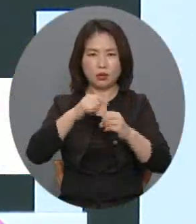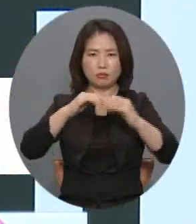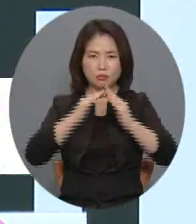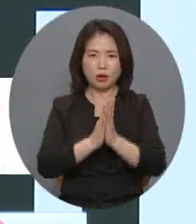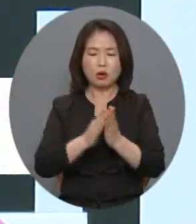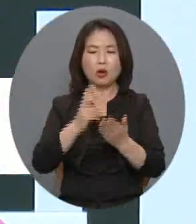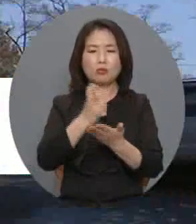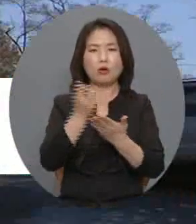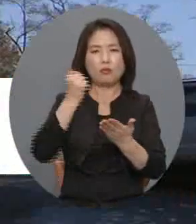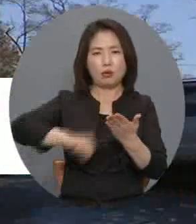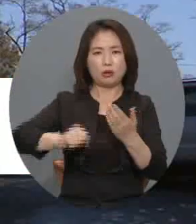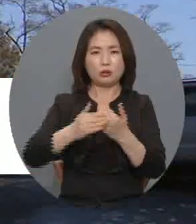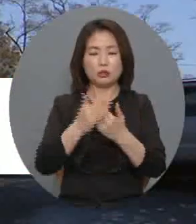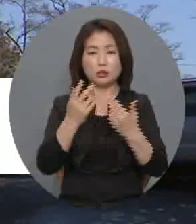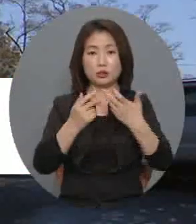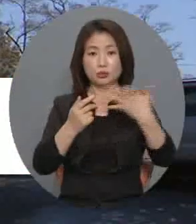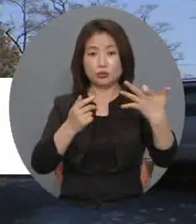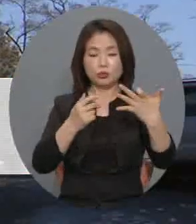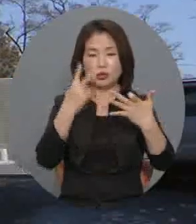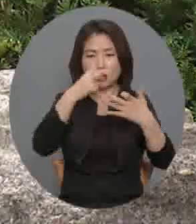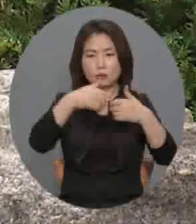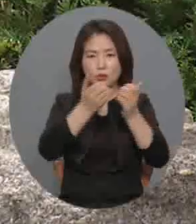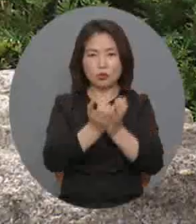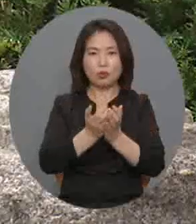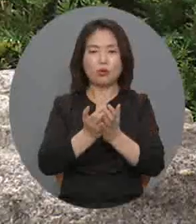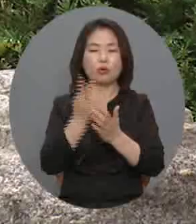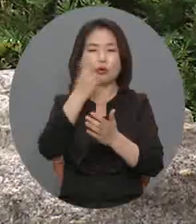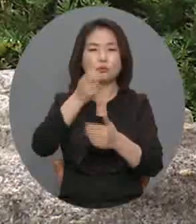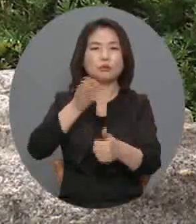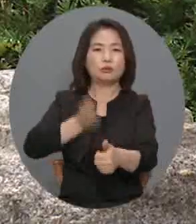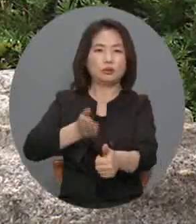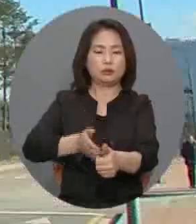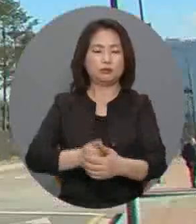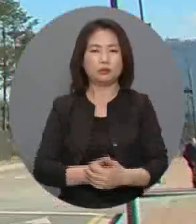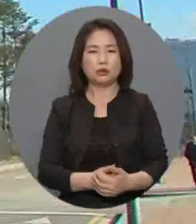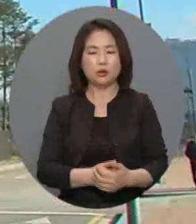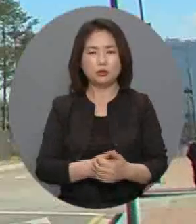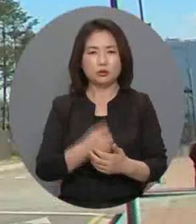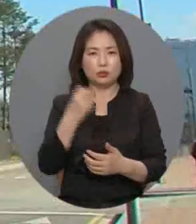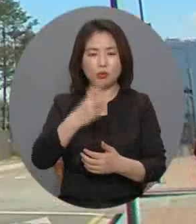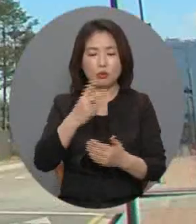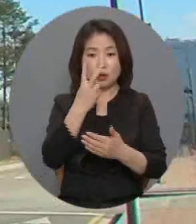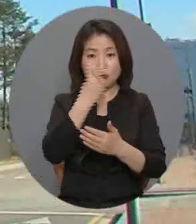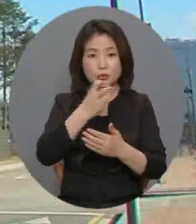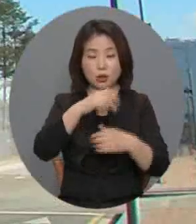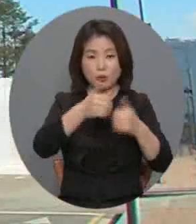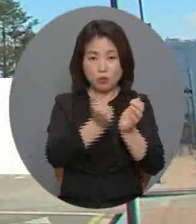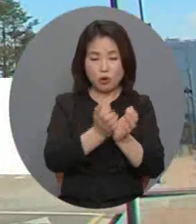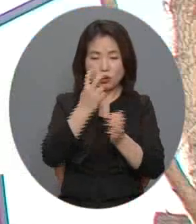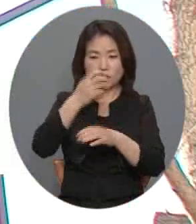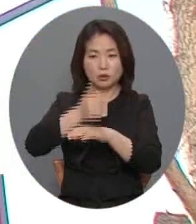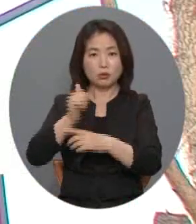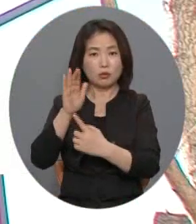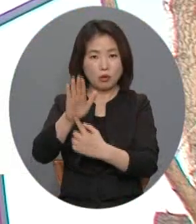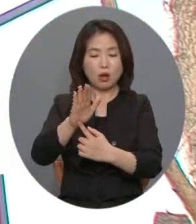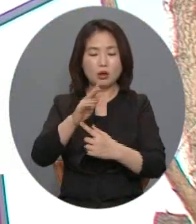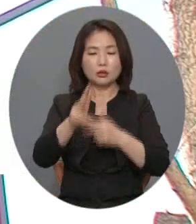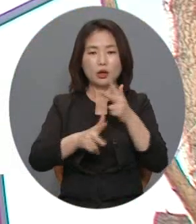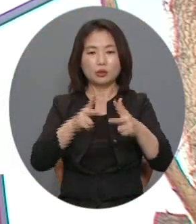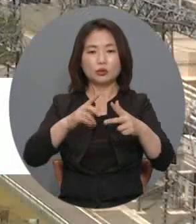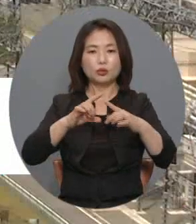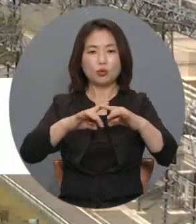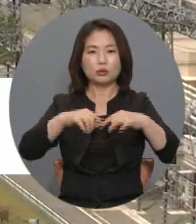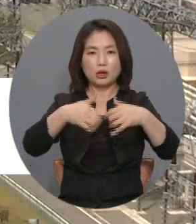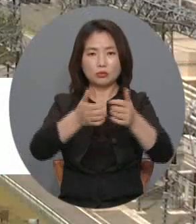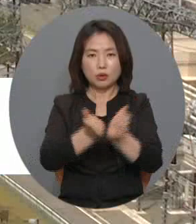절차적으로 위법하다며 2019년 감사원에 공익감사를 청구했습니다. 그리고 감사원은 감사 결과